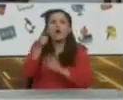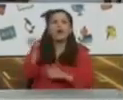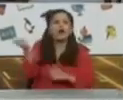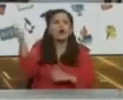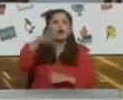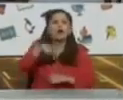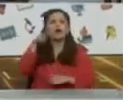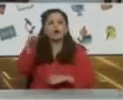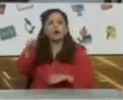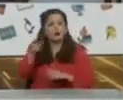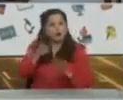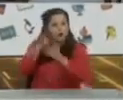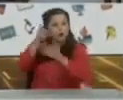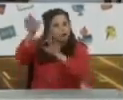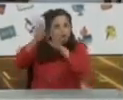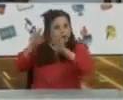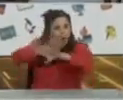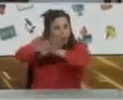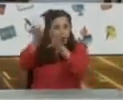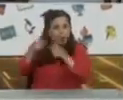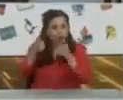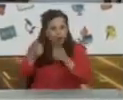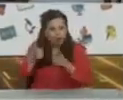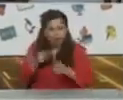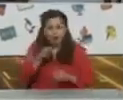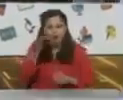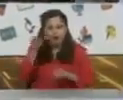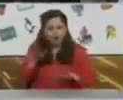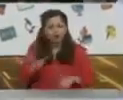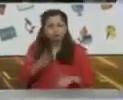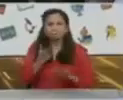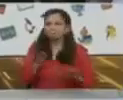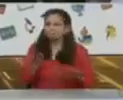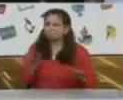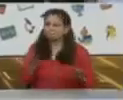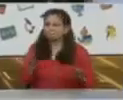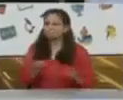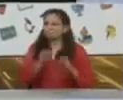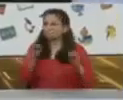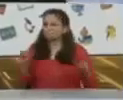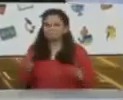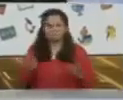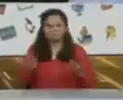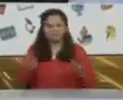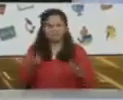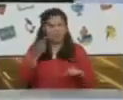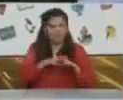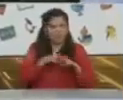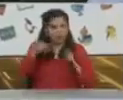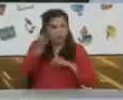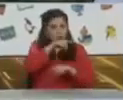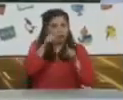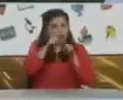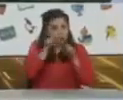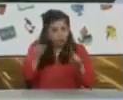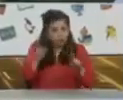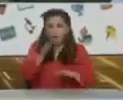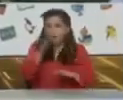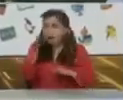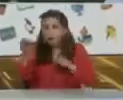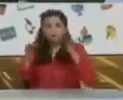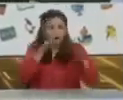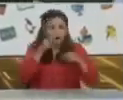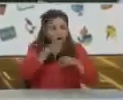उस गांव में तो सब ठीक है ना? क्या आपने कभी पूछा है? अगर आप ऐसा करते तो